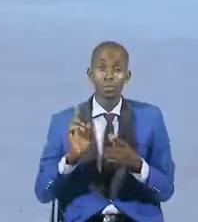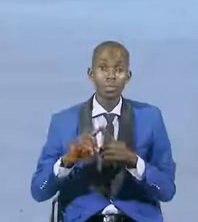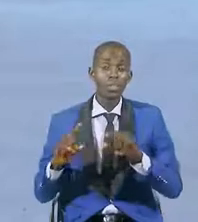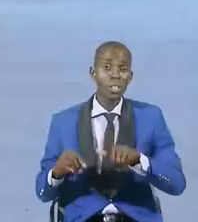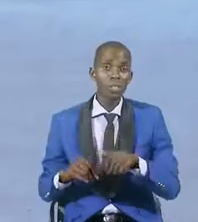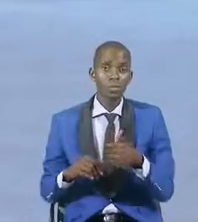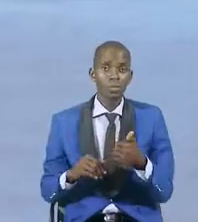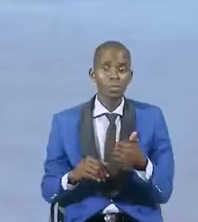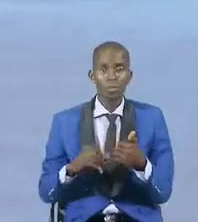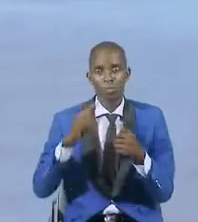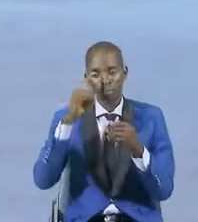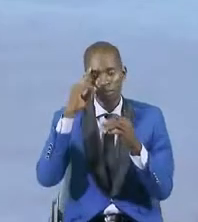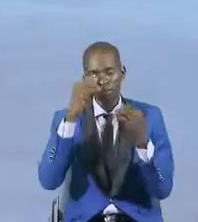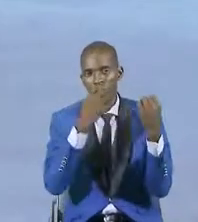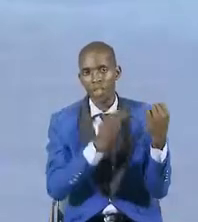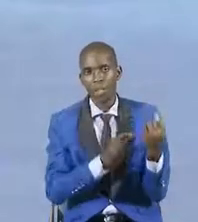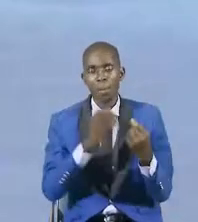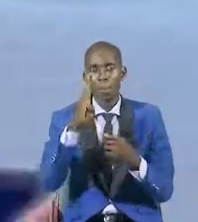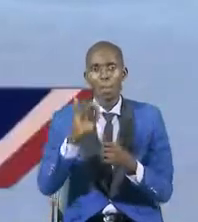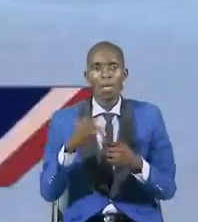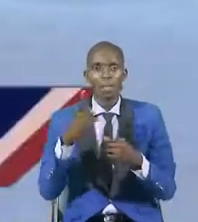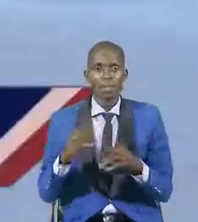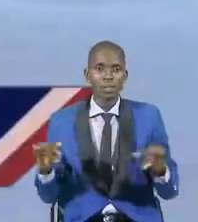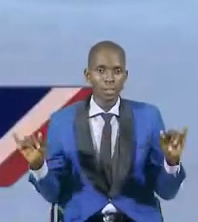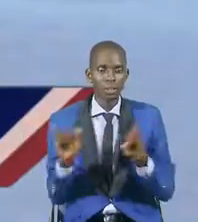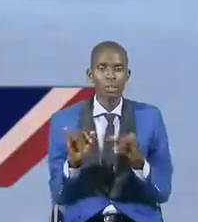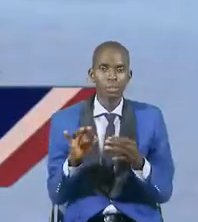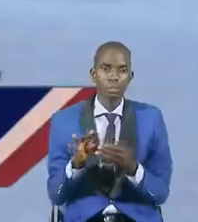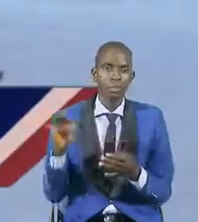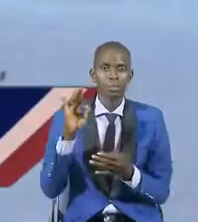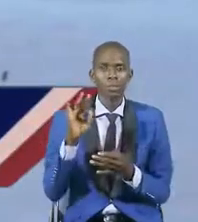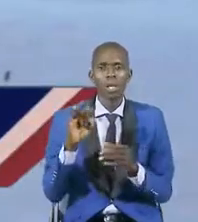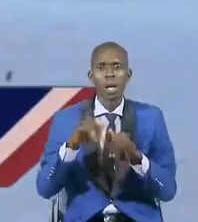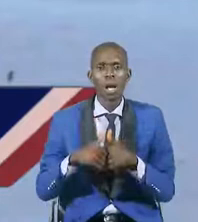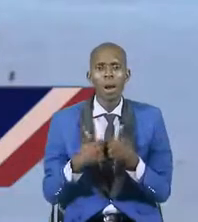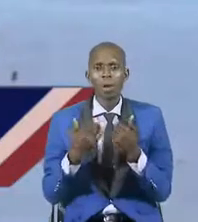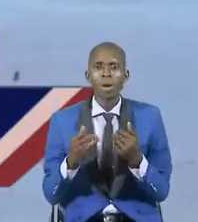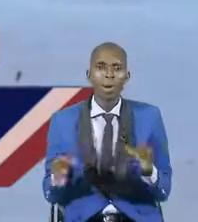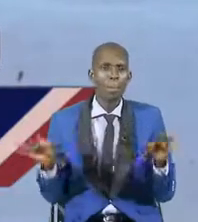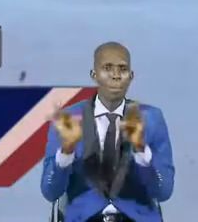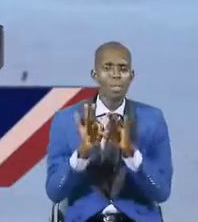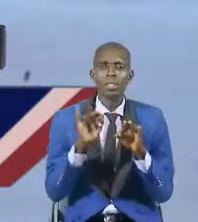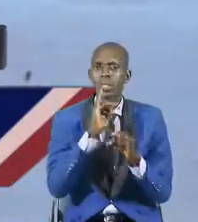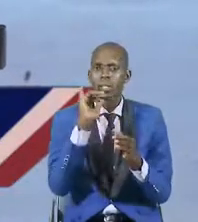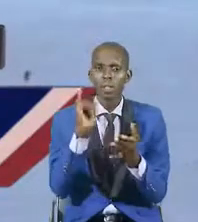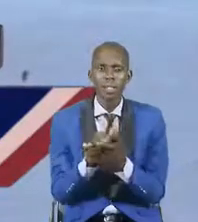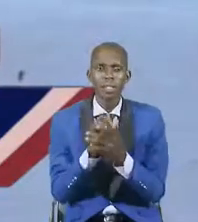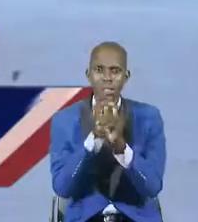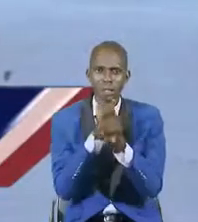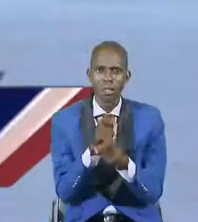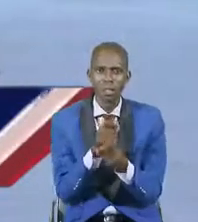1 Corinthiens 12, verset 9. À un autre, la foi, pas le même esprit. Alors, combien la foi